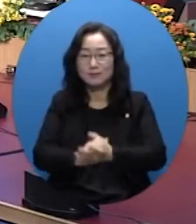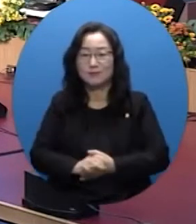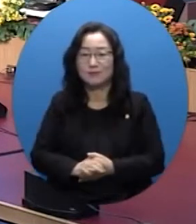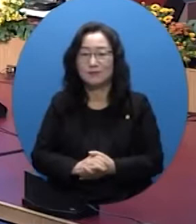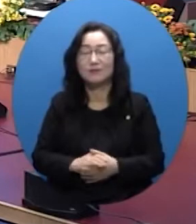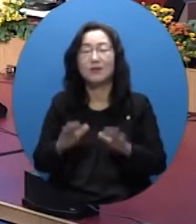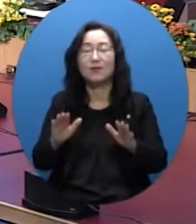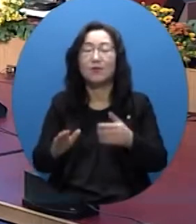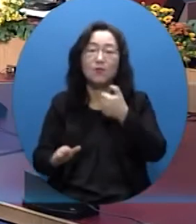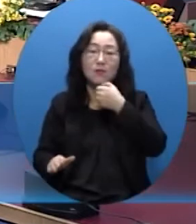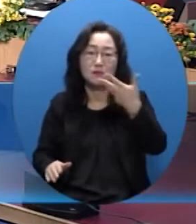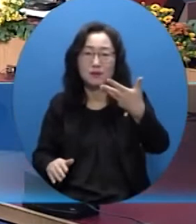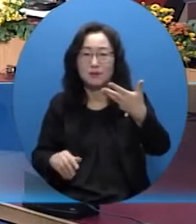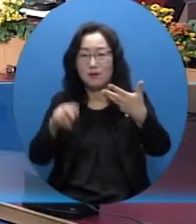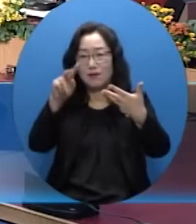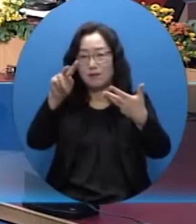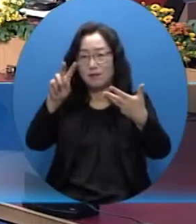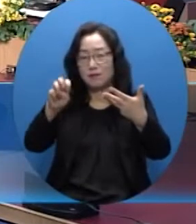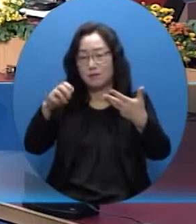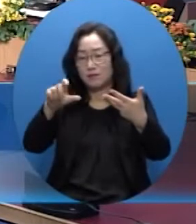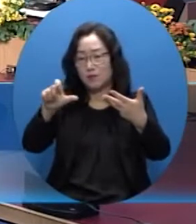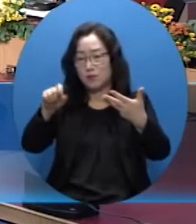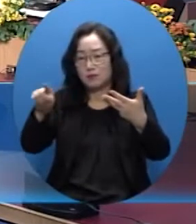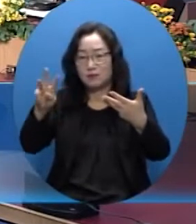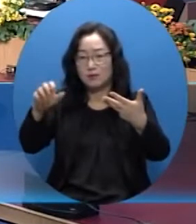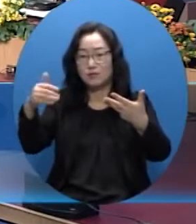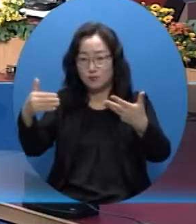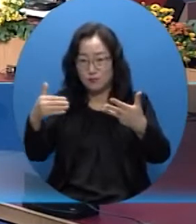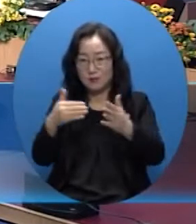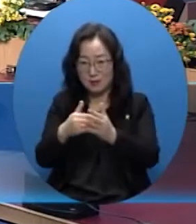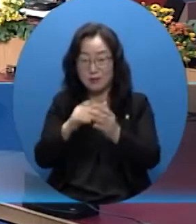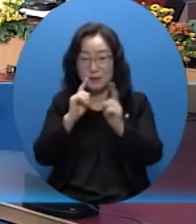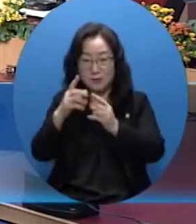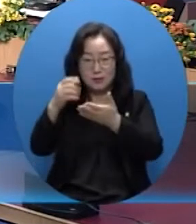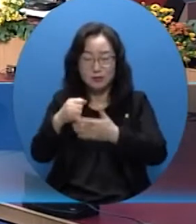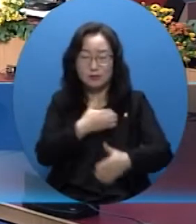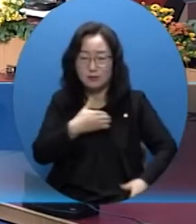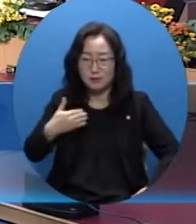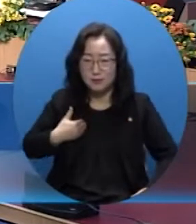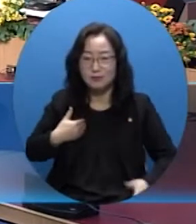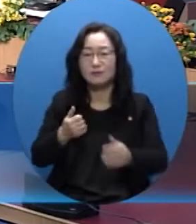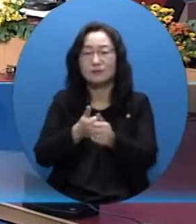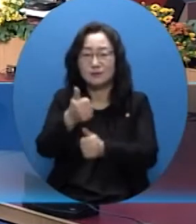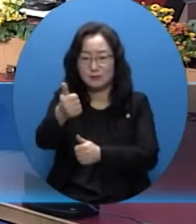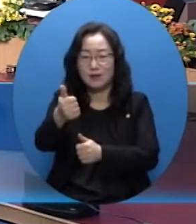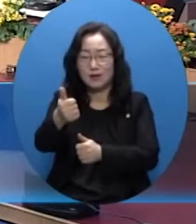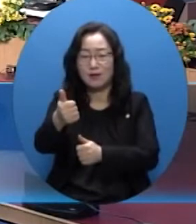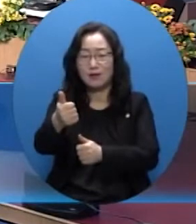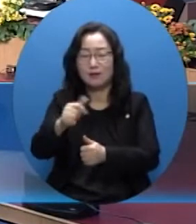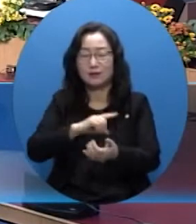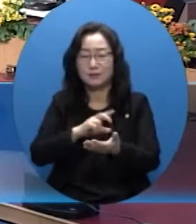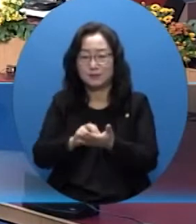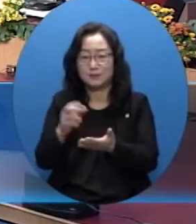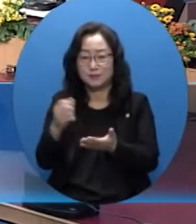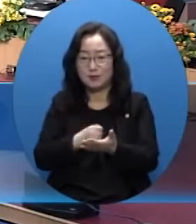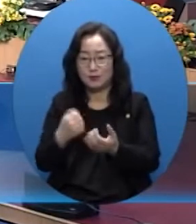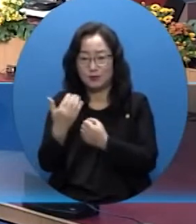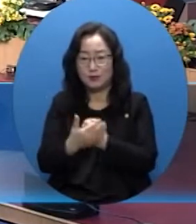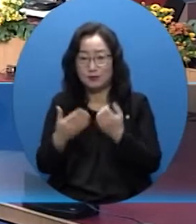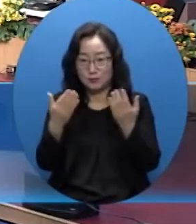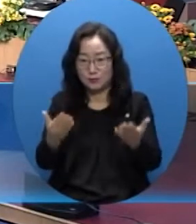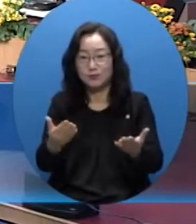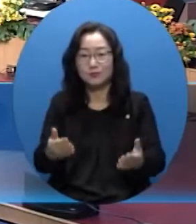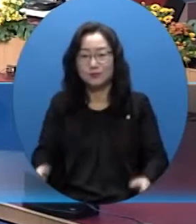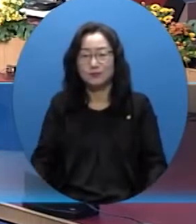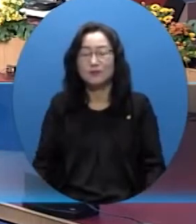오늘은 로마서 8장 35 절로 39절 말씀 가지고 넉넉히 이기느니라 여튼 제모로 말씀에 건 애라는 걸